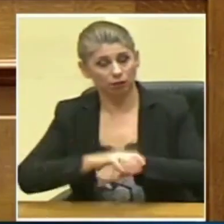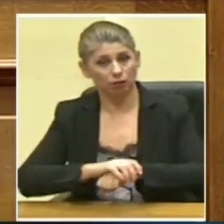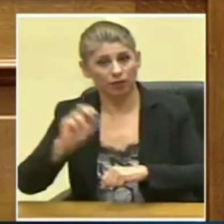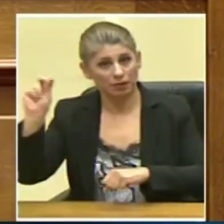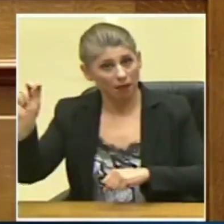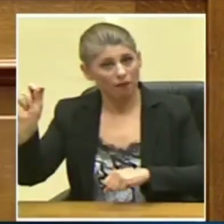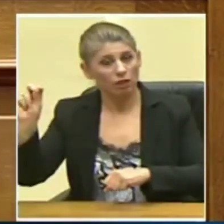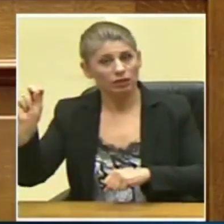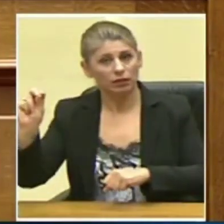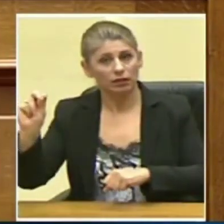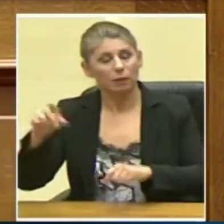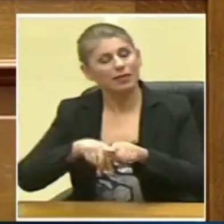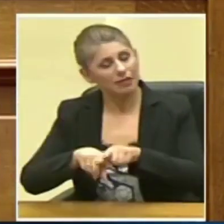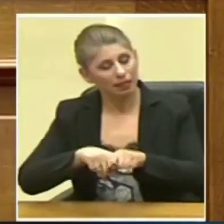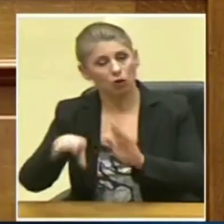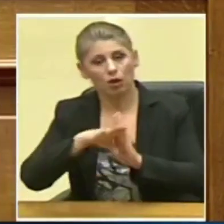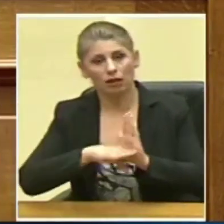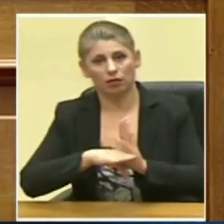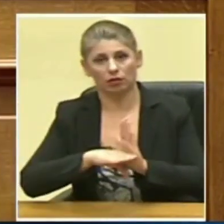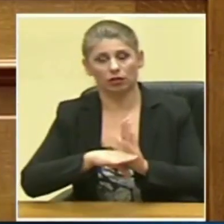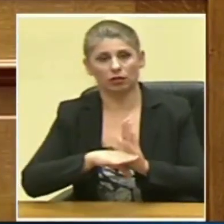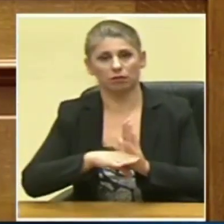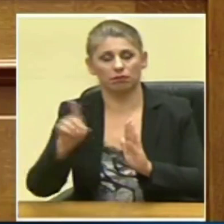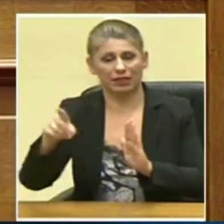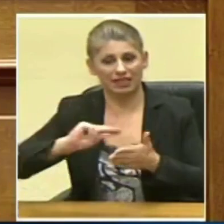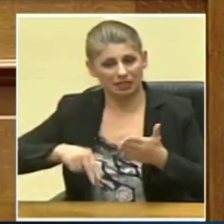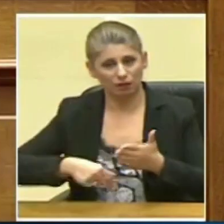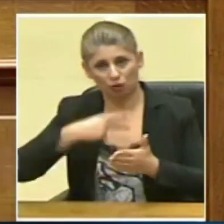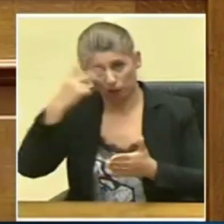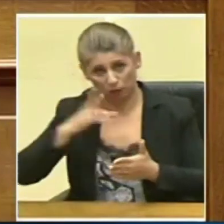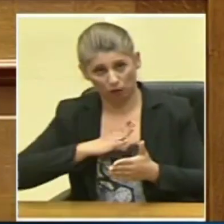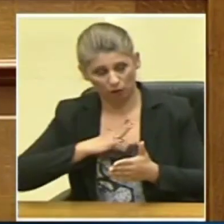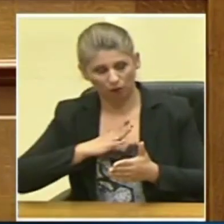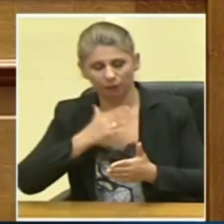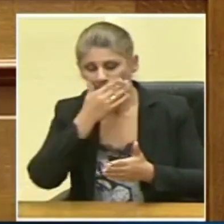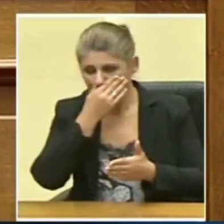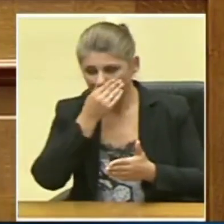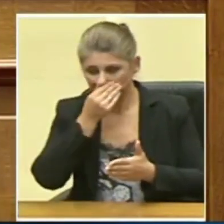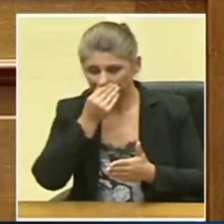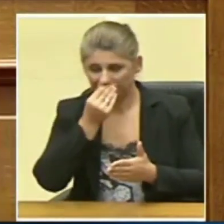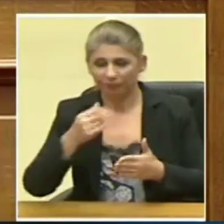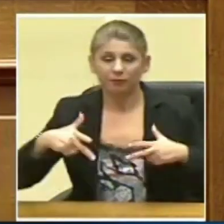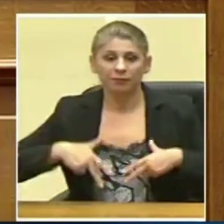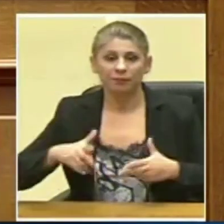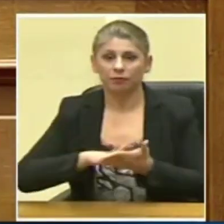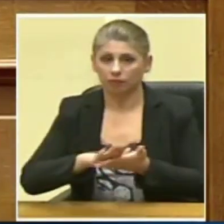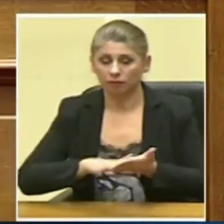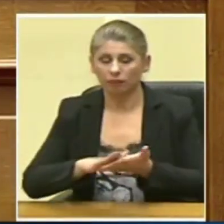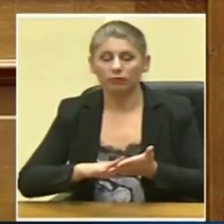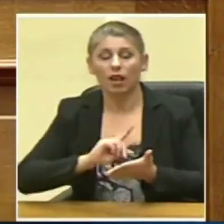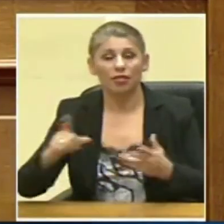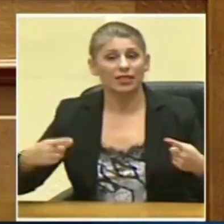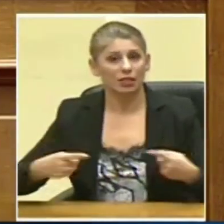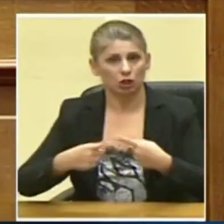σχετικούς κανόνες της Ευρωπαϊκής Σύμβασης των Δικαιωμάτων του Ανθρώπου, η προνομιακή σχέση κράτους-θρησκεία σε καμιά περίπτωση δεν